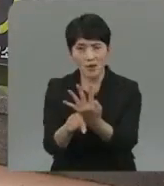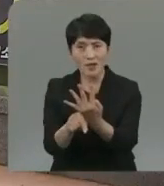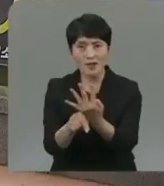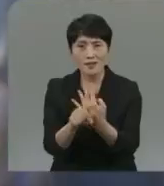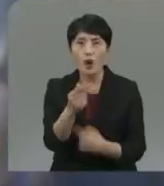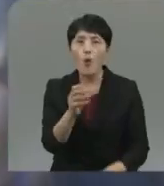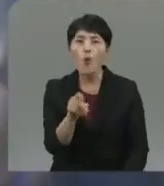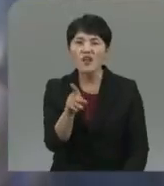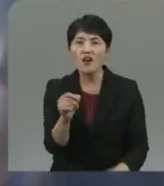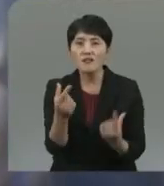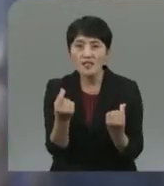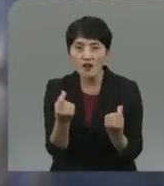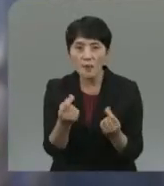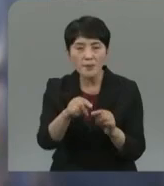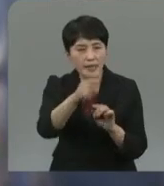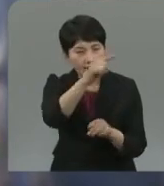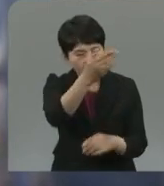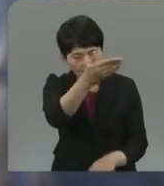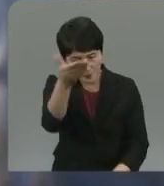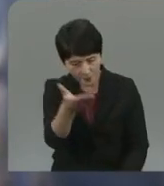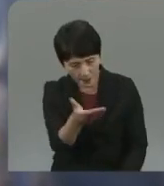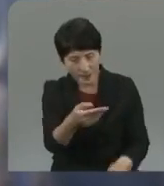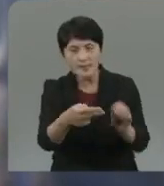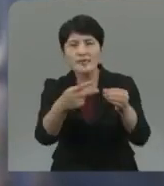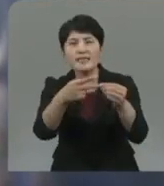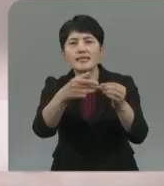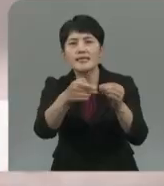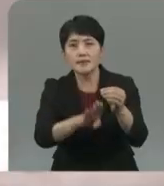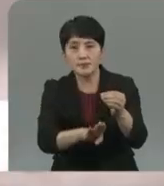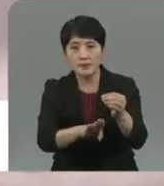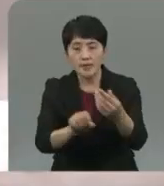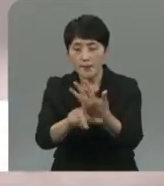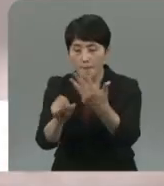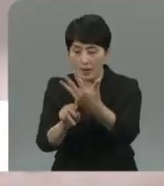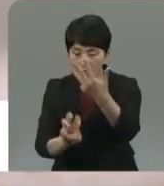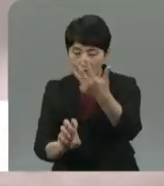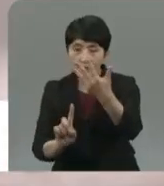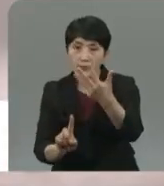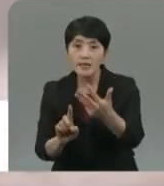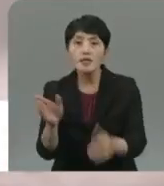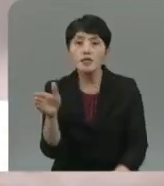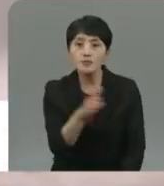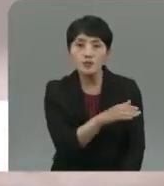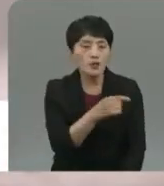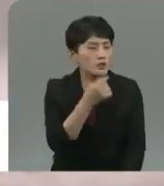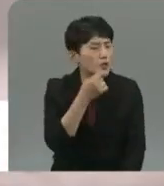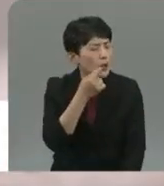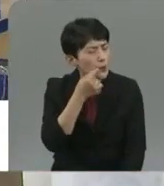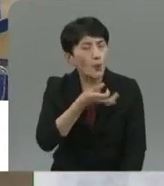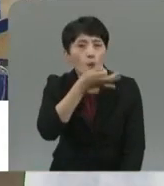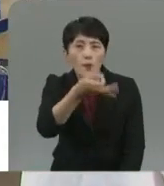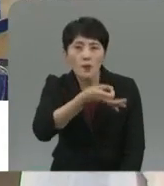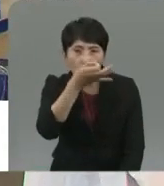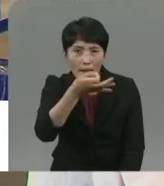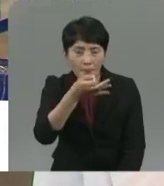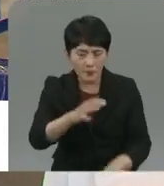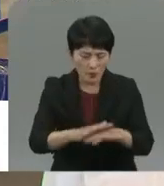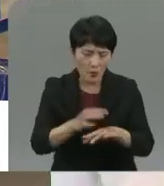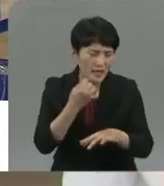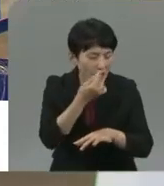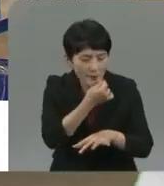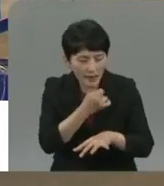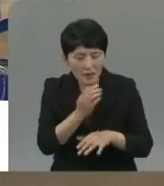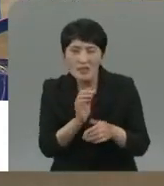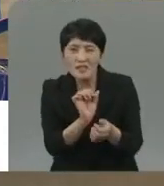属1级。由此，今后将不再进行新增确诊病例数据统计。不过，为保护高风险群